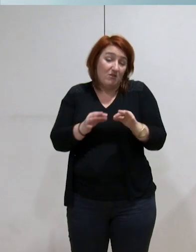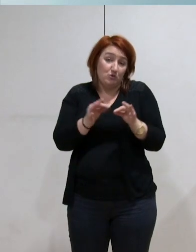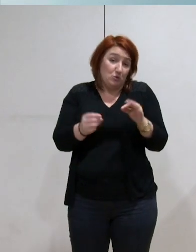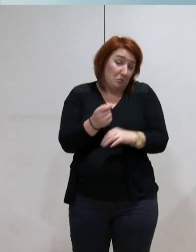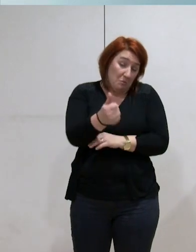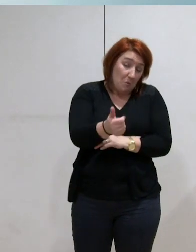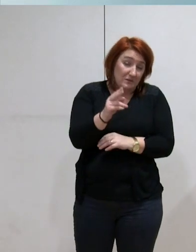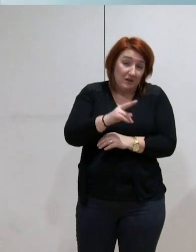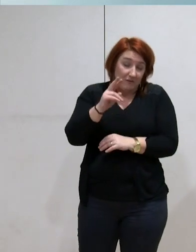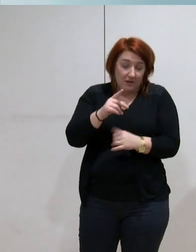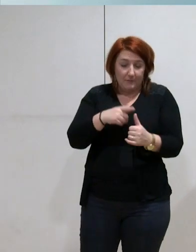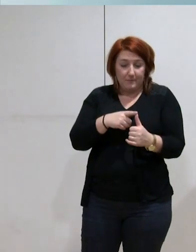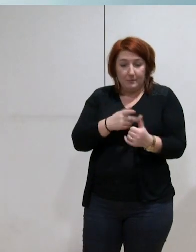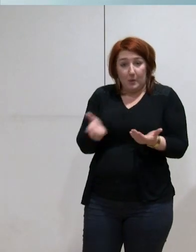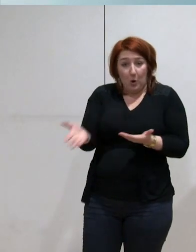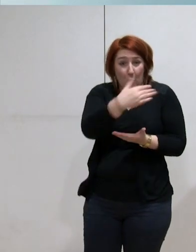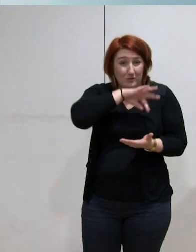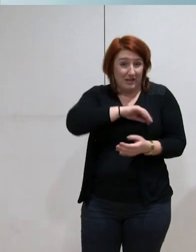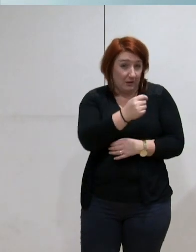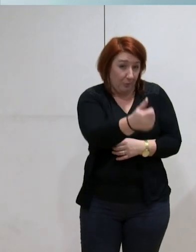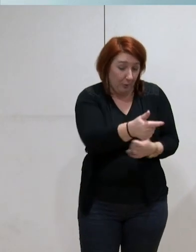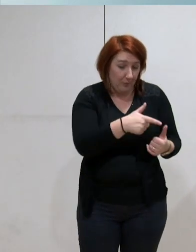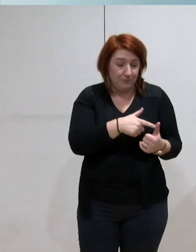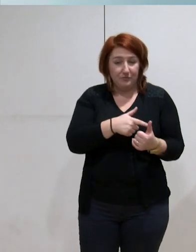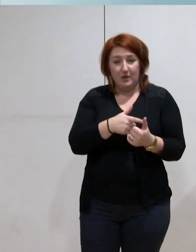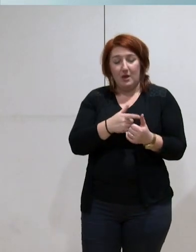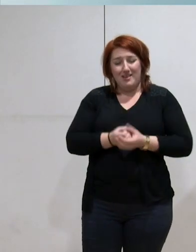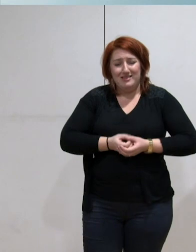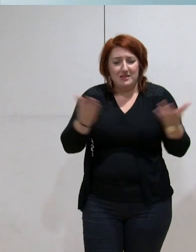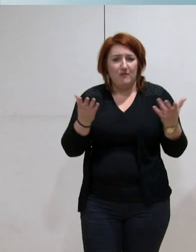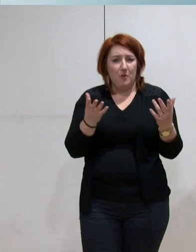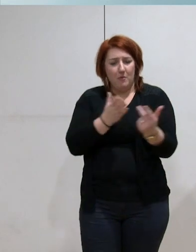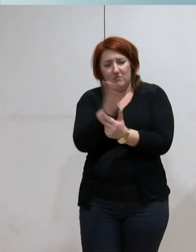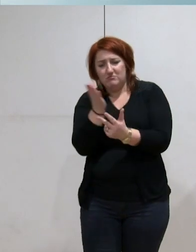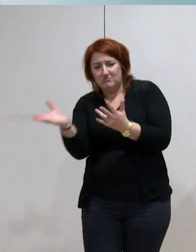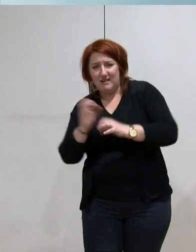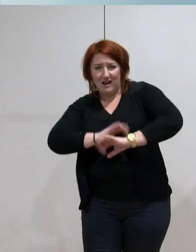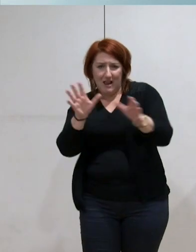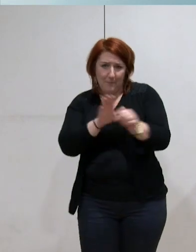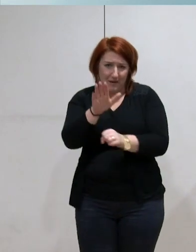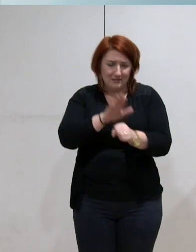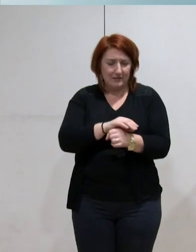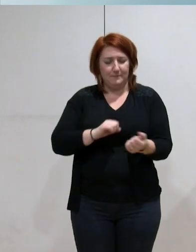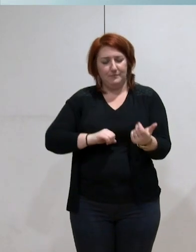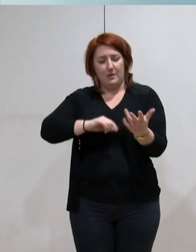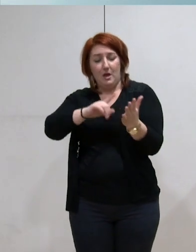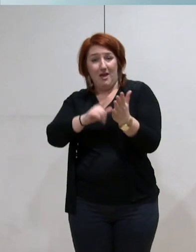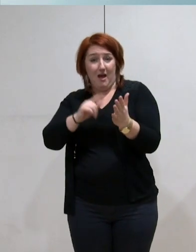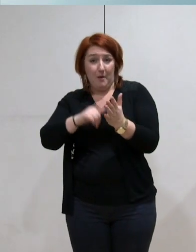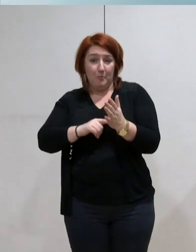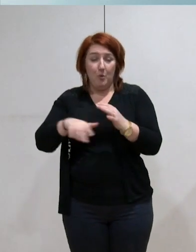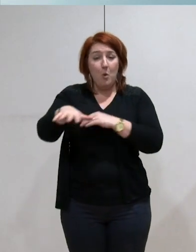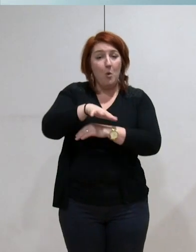si vous n'êtes pas suffisamment clair sur vos axes de développement si vous n'augmentez pas les impôts locaux